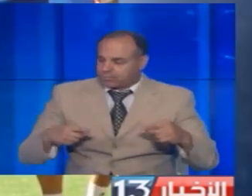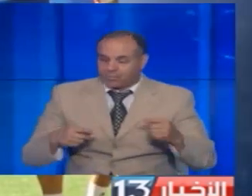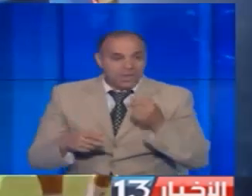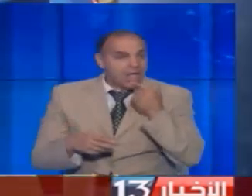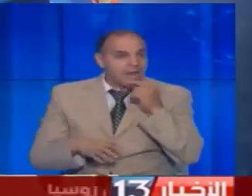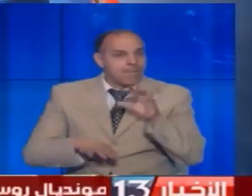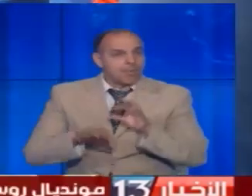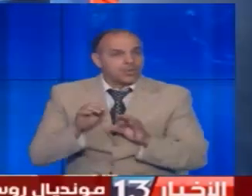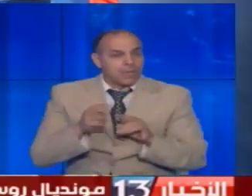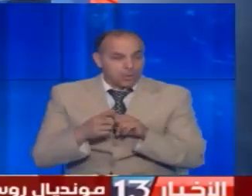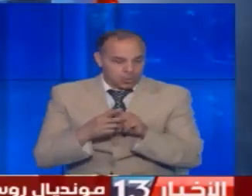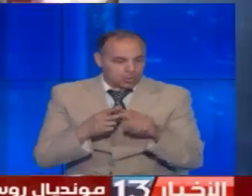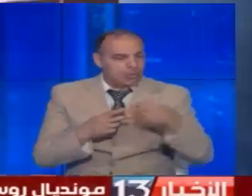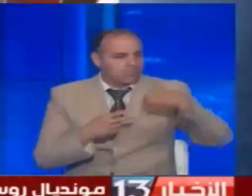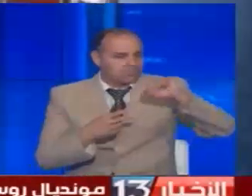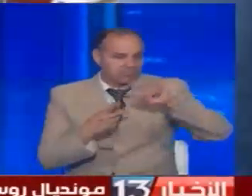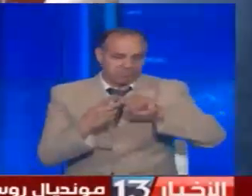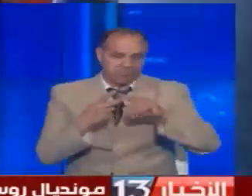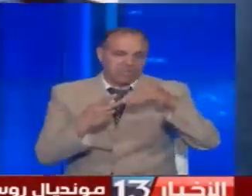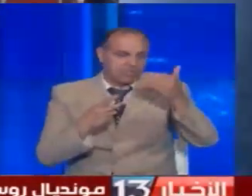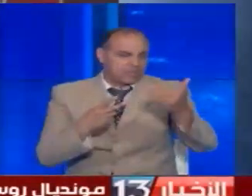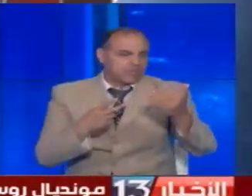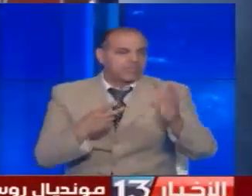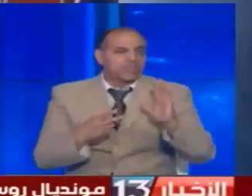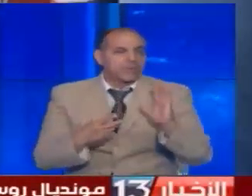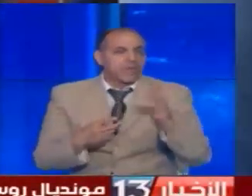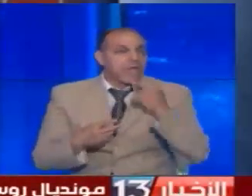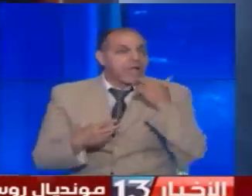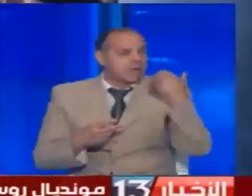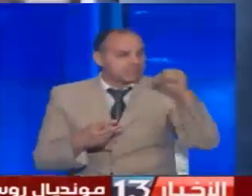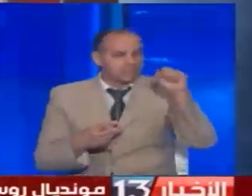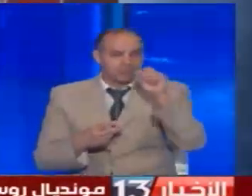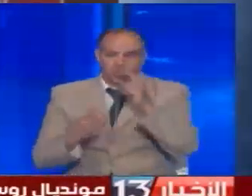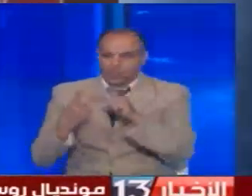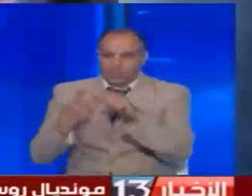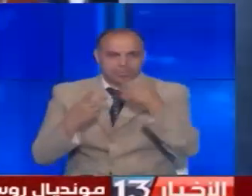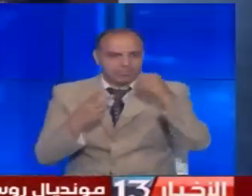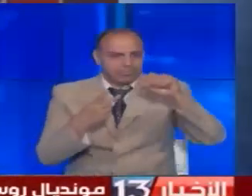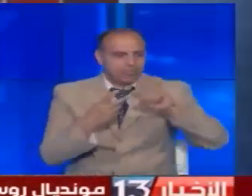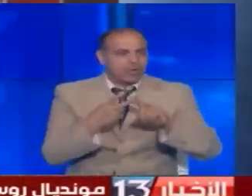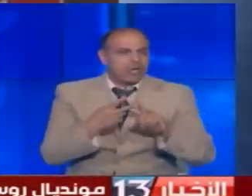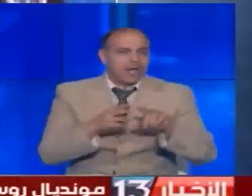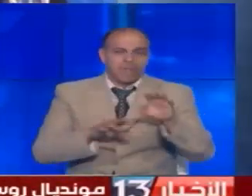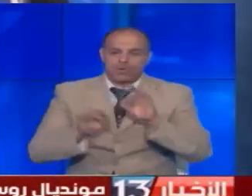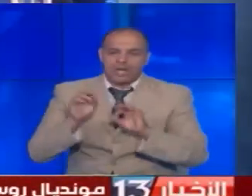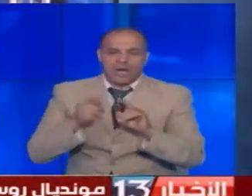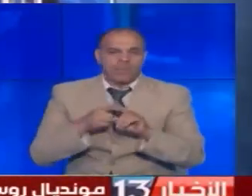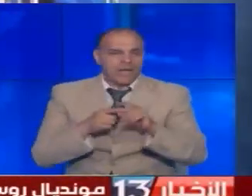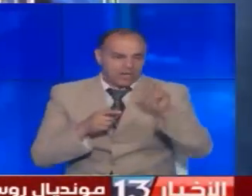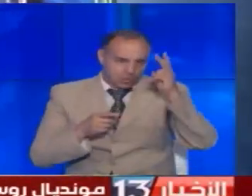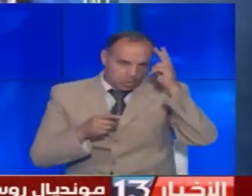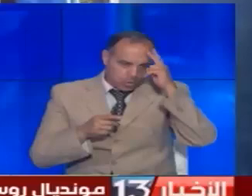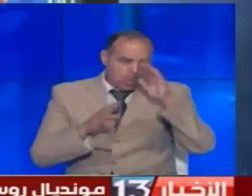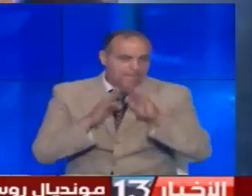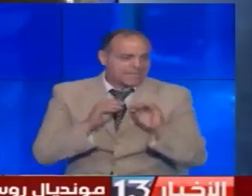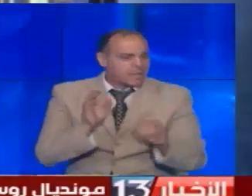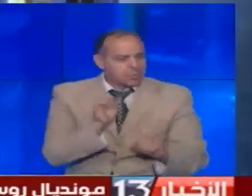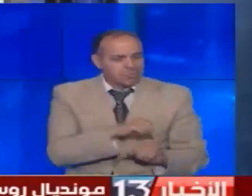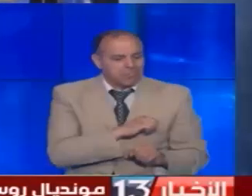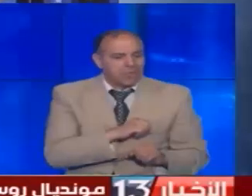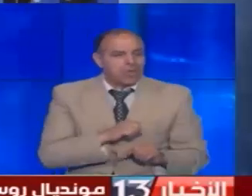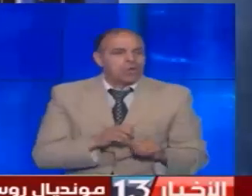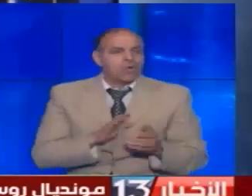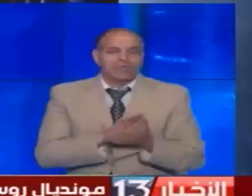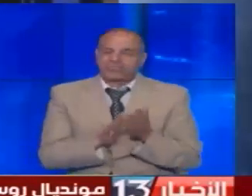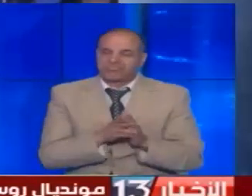وكان المنتخبان تأهلا إلى الدور القادم من انتصارين متتاليين على منتخبي السعودية ومصر اللذين